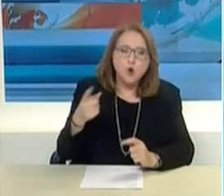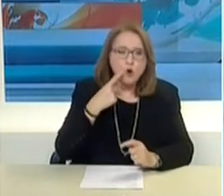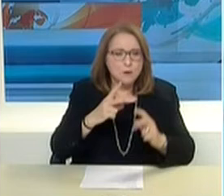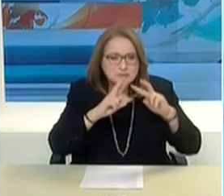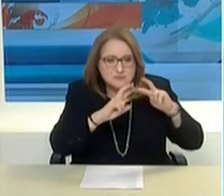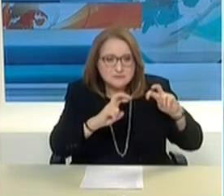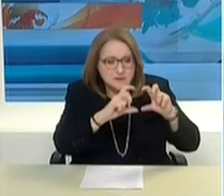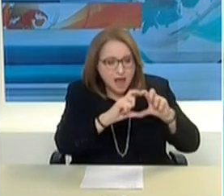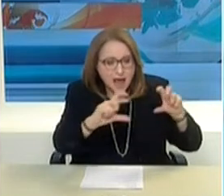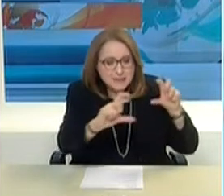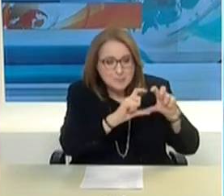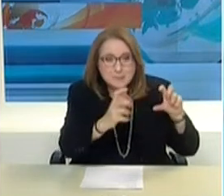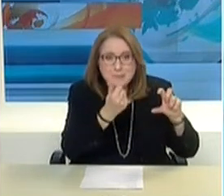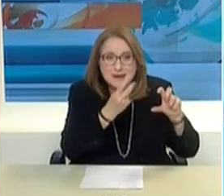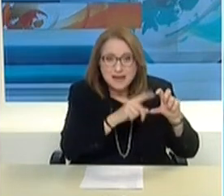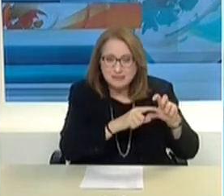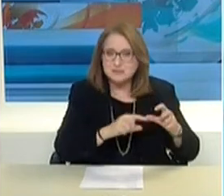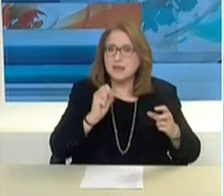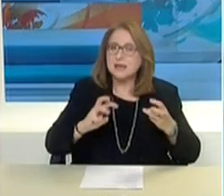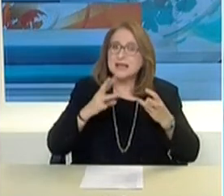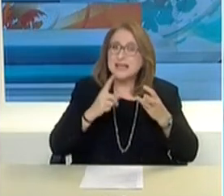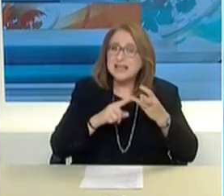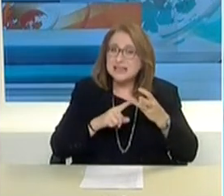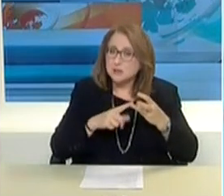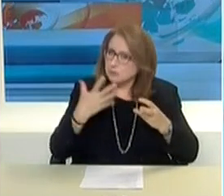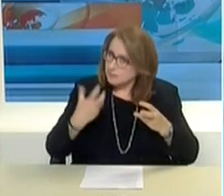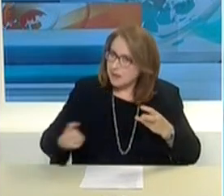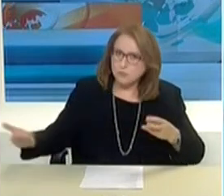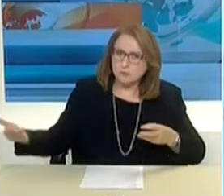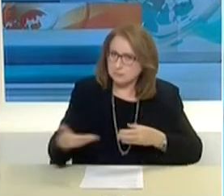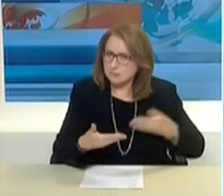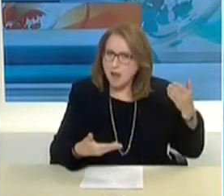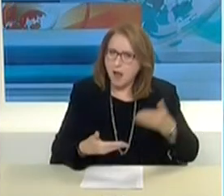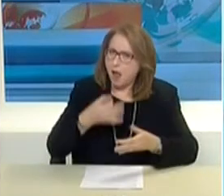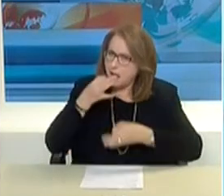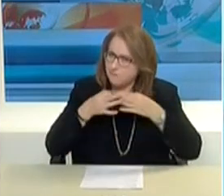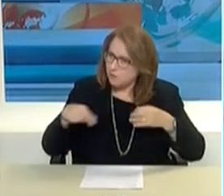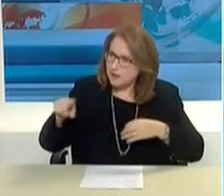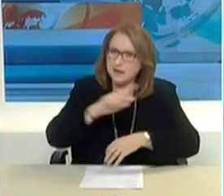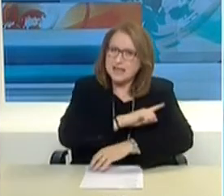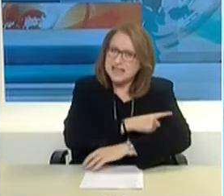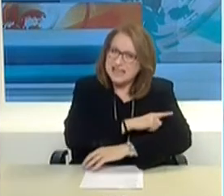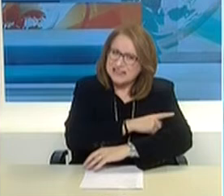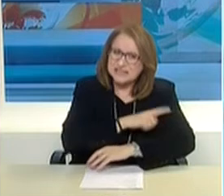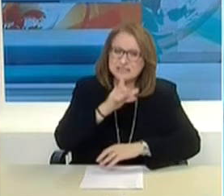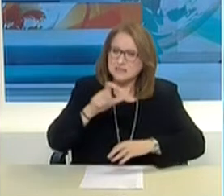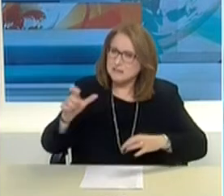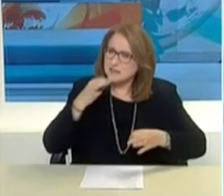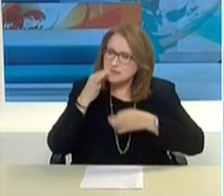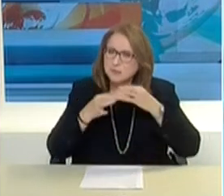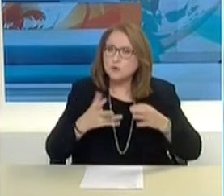για τα αναλώσιμα. Υπάρχουν καταγγελίες, υπάρχουν αναφορές μάλλον, όχι καταγγελίες ακόμα, και από γιατρούς και από υγειονομικούς,